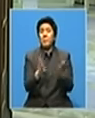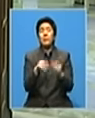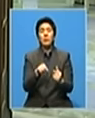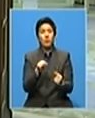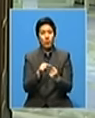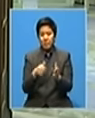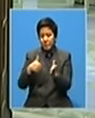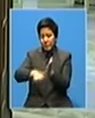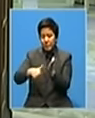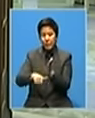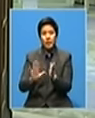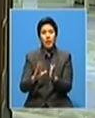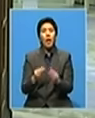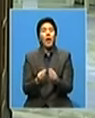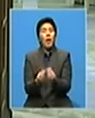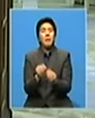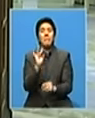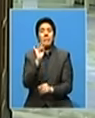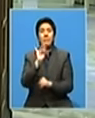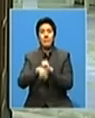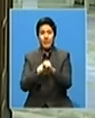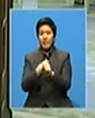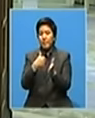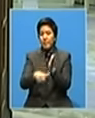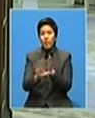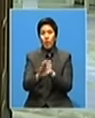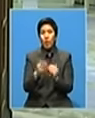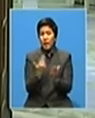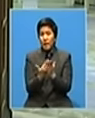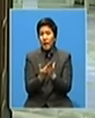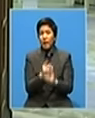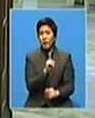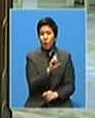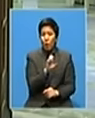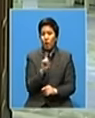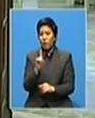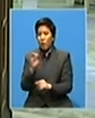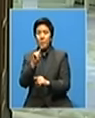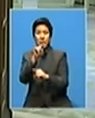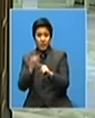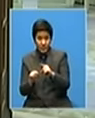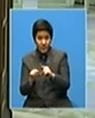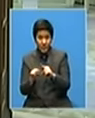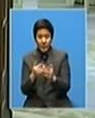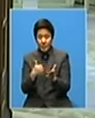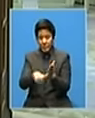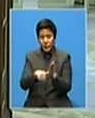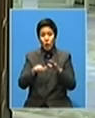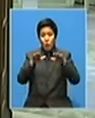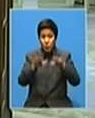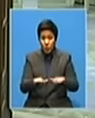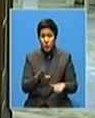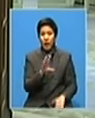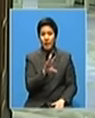จะรับการยกเว้นภาษีเงินได้นิติบุคคลเป็นเวลา8ปีในวงเงินไม่เกินร้อยละ100นะครับและการลดหย่อนภาษีร้